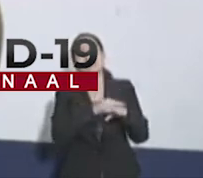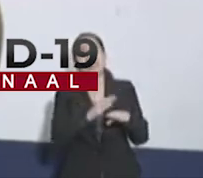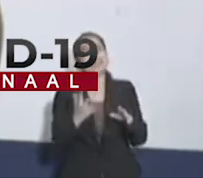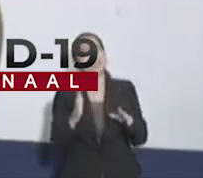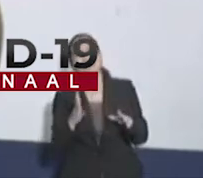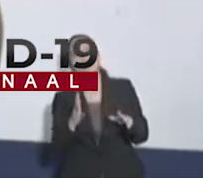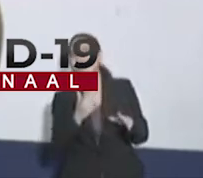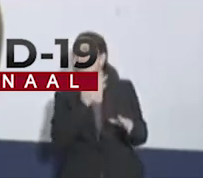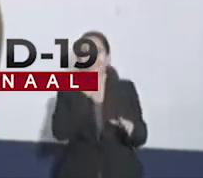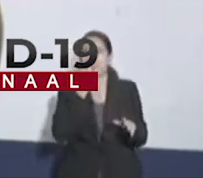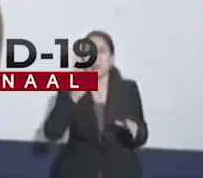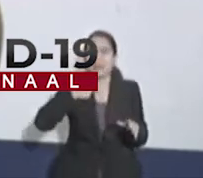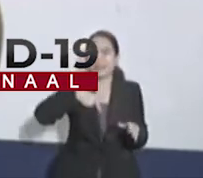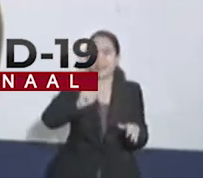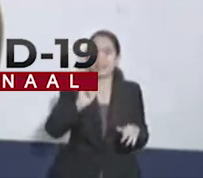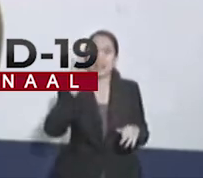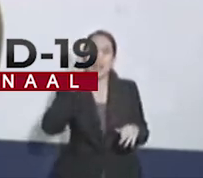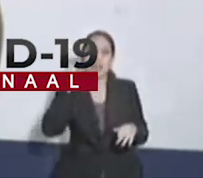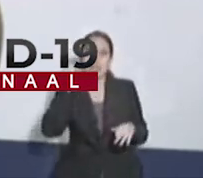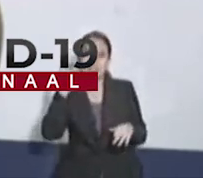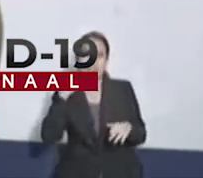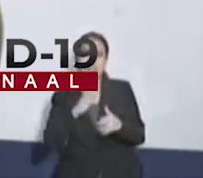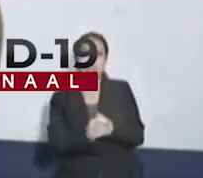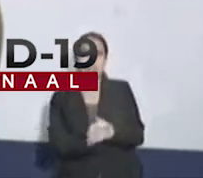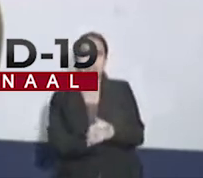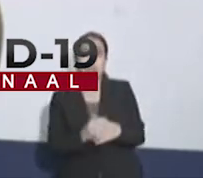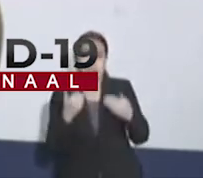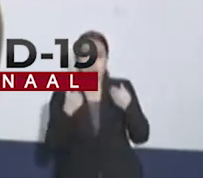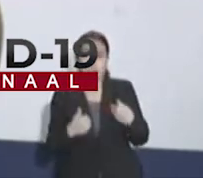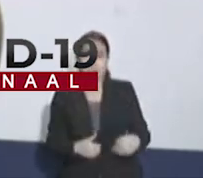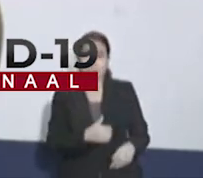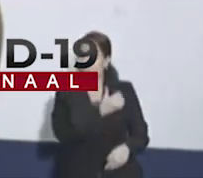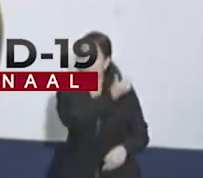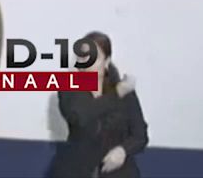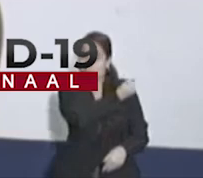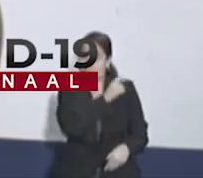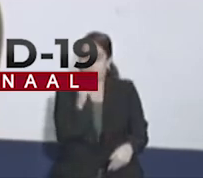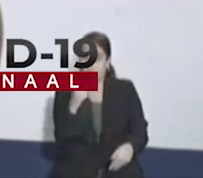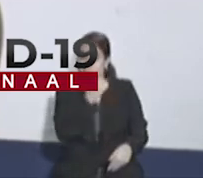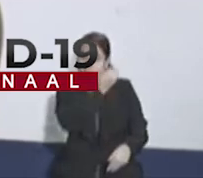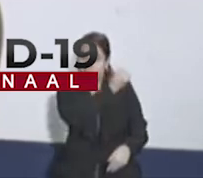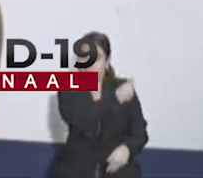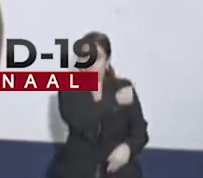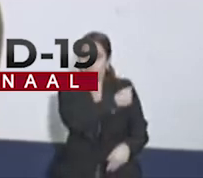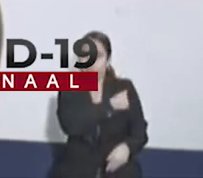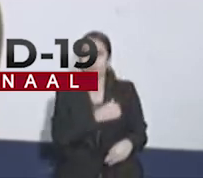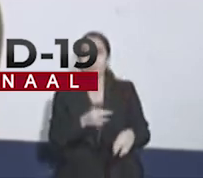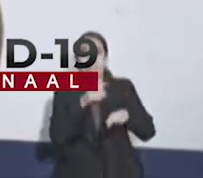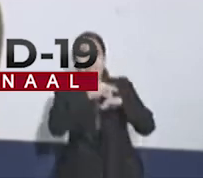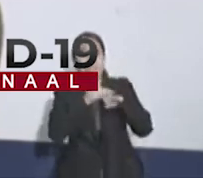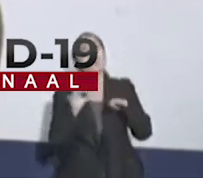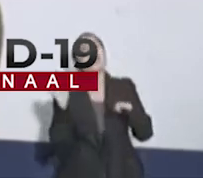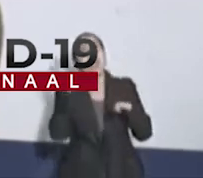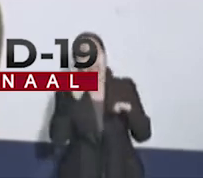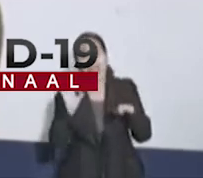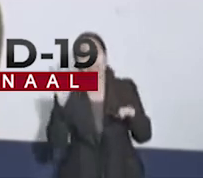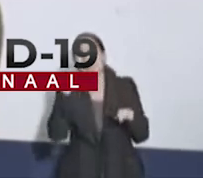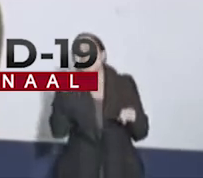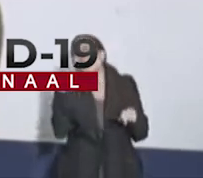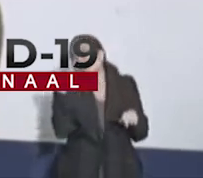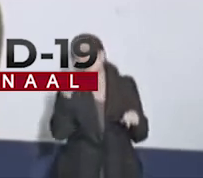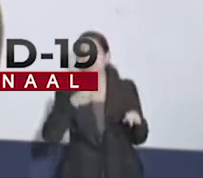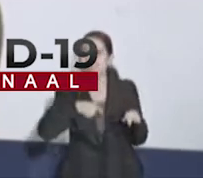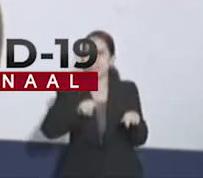terechtkomen dan de niet-gevaccineerden. Dus het vaccin, dat heeft eigenlijk zijn nut al bewezen.